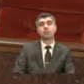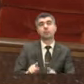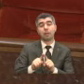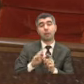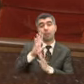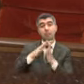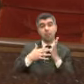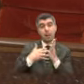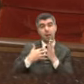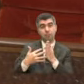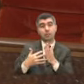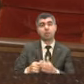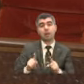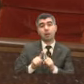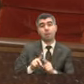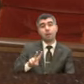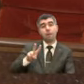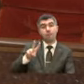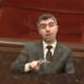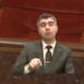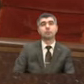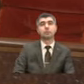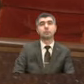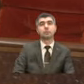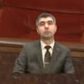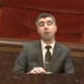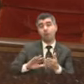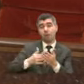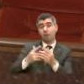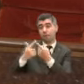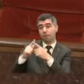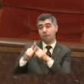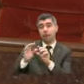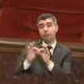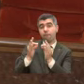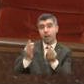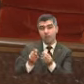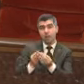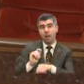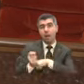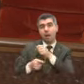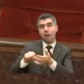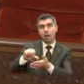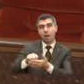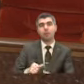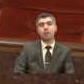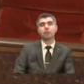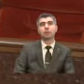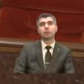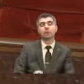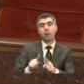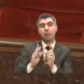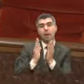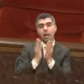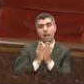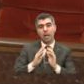البرنامج لحقيقة كي يمنح لواحد العدد الأسر ولا سيما في العالم القروي المناسبة لتم دروس